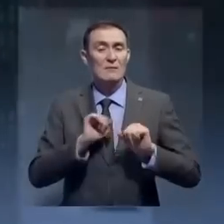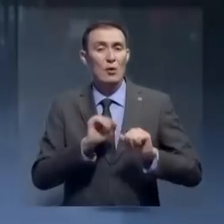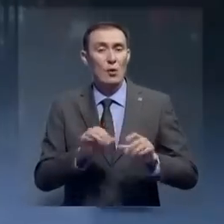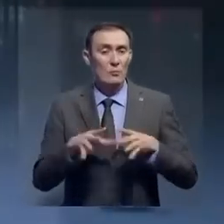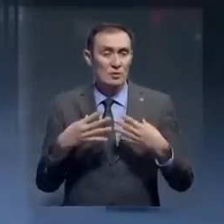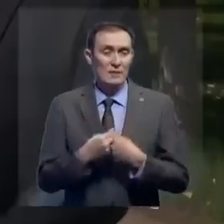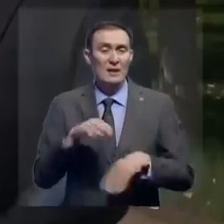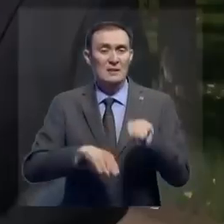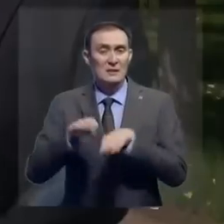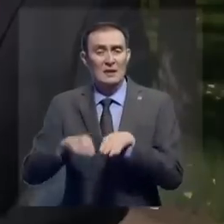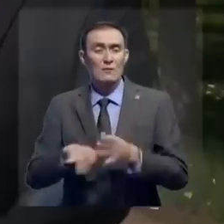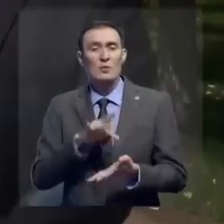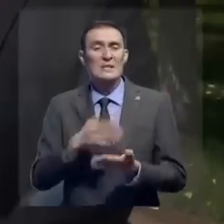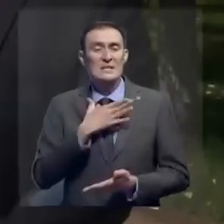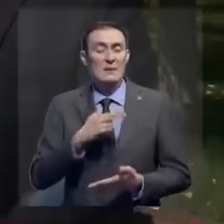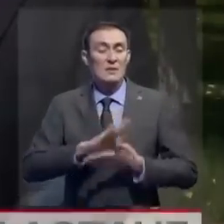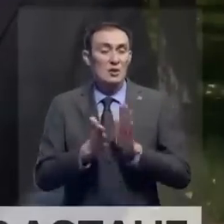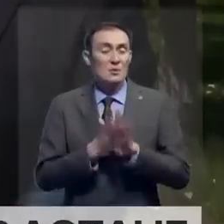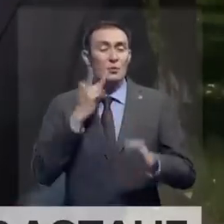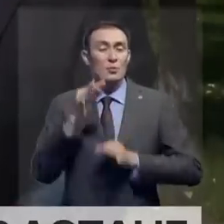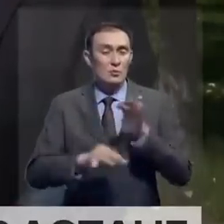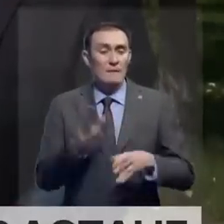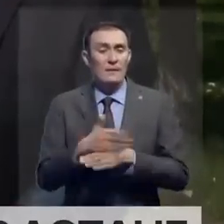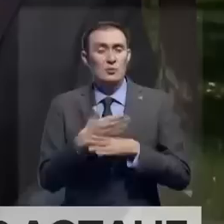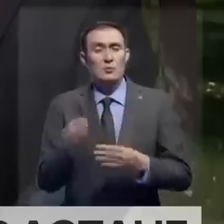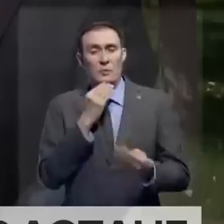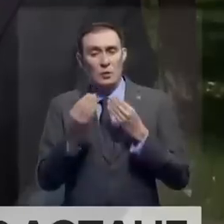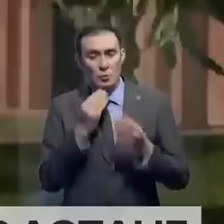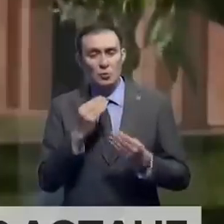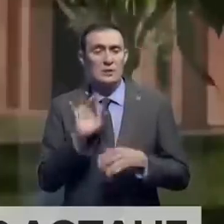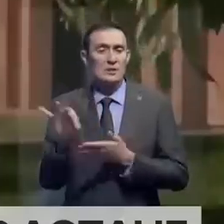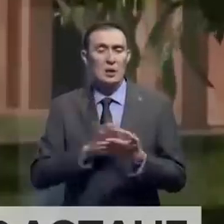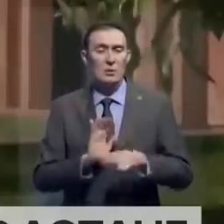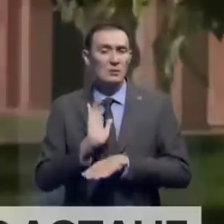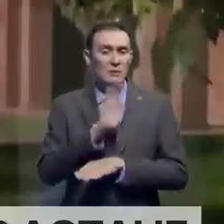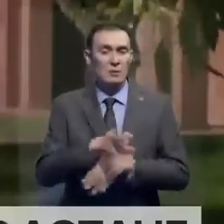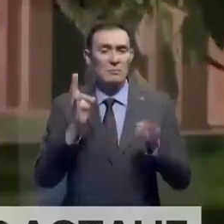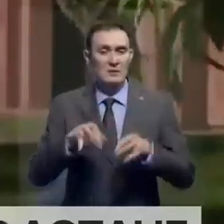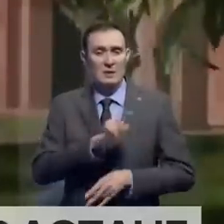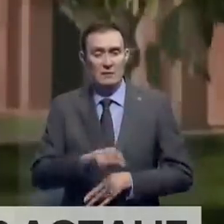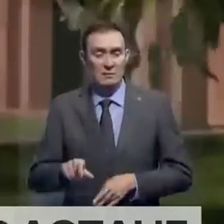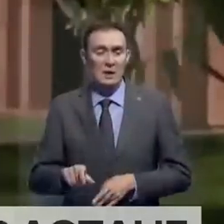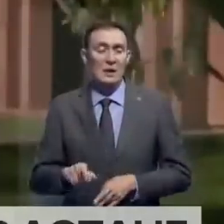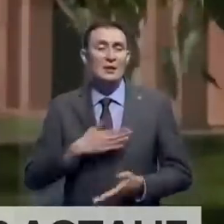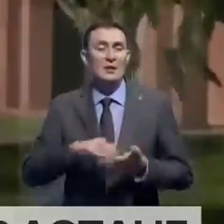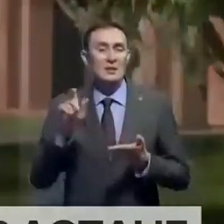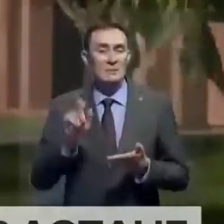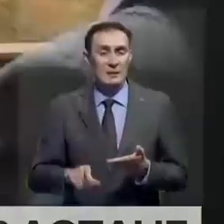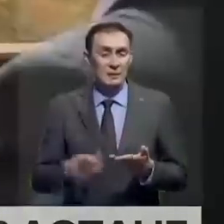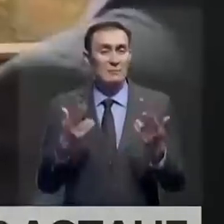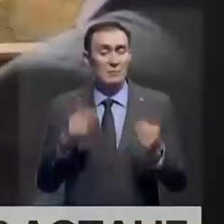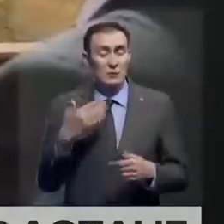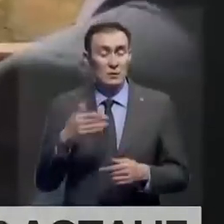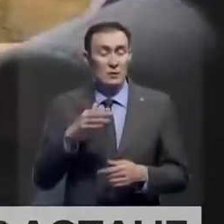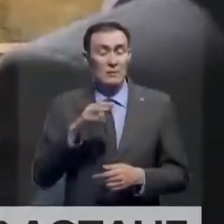общества на складах в Семее в режиме нон-стоп фасует продукты и их тут же отправляют пострадавшим мадиар кужахмет